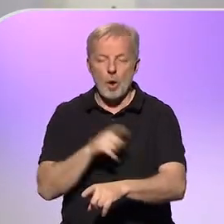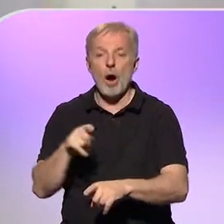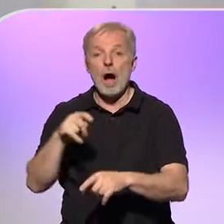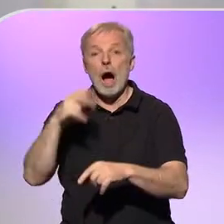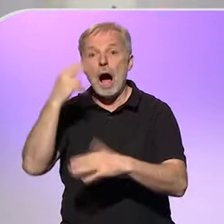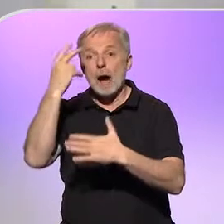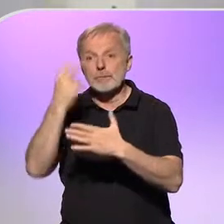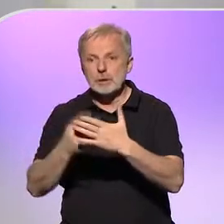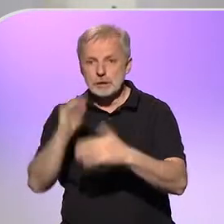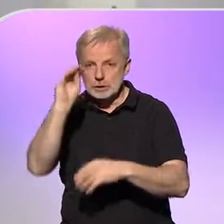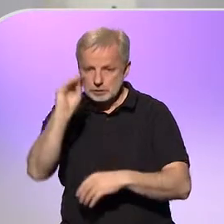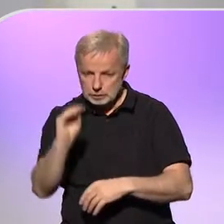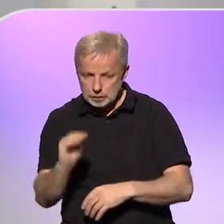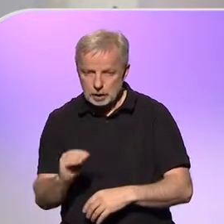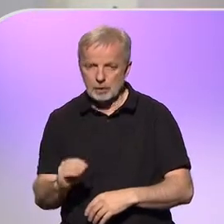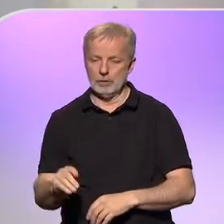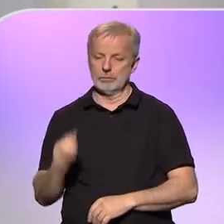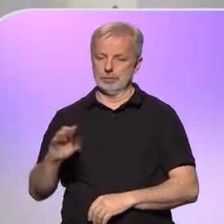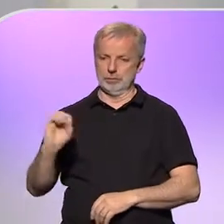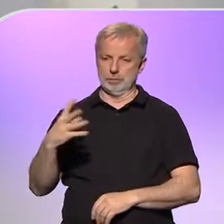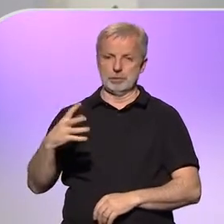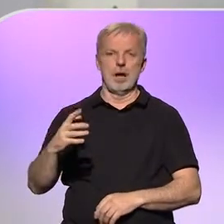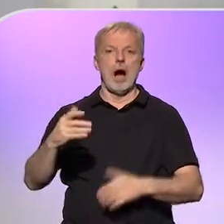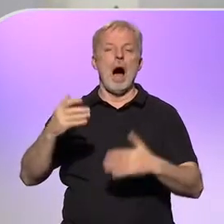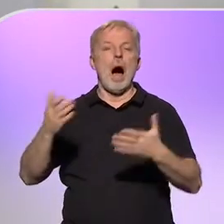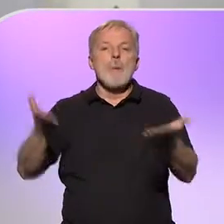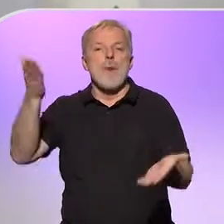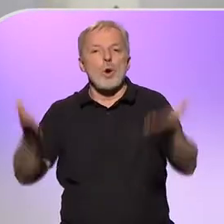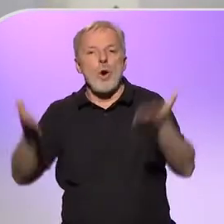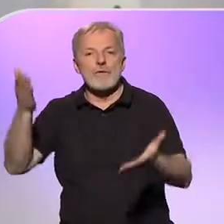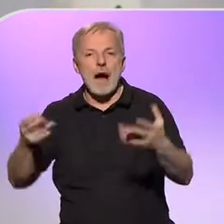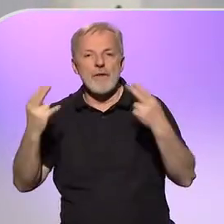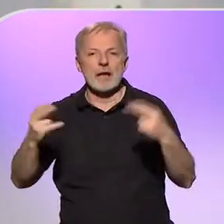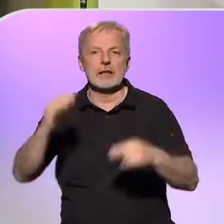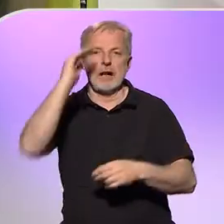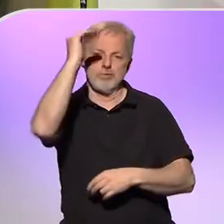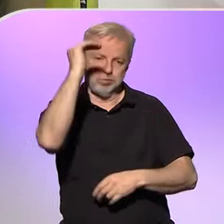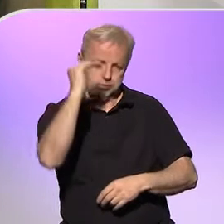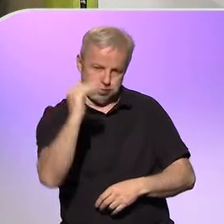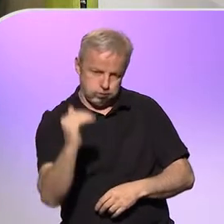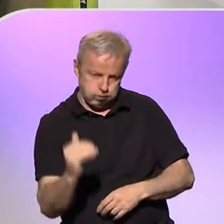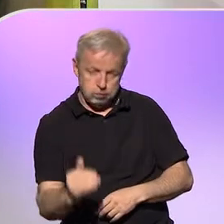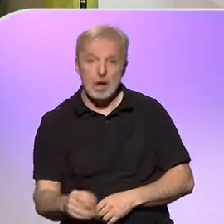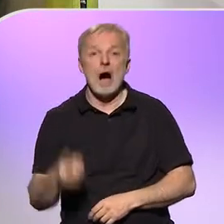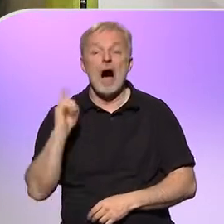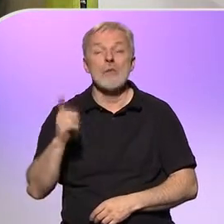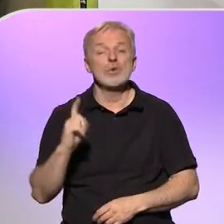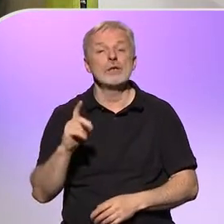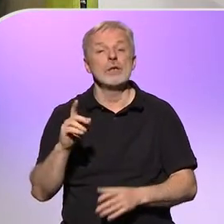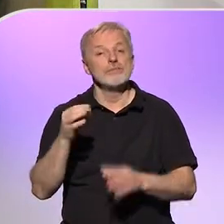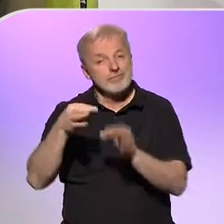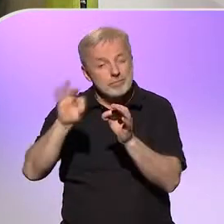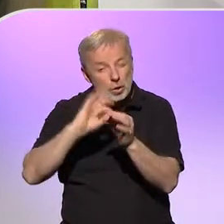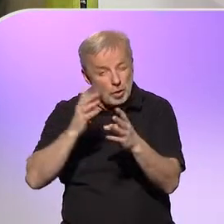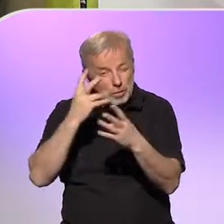ten základní přehled, řeknete si, to mi stačí, cena dobrá, tak je důležité si projít až do konce tu nabídku a ujistit se, že je skutečně